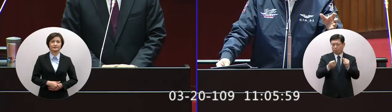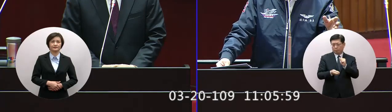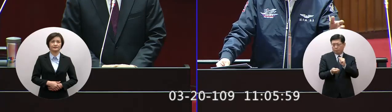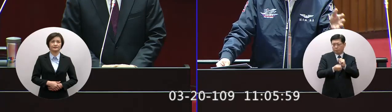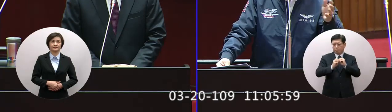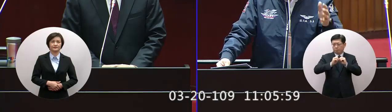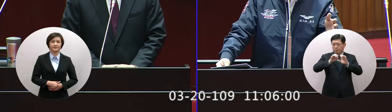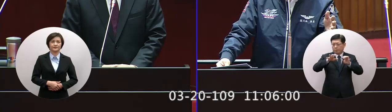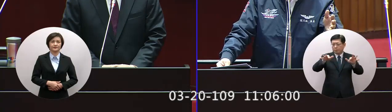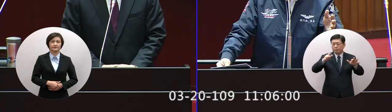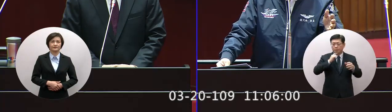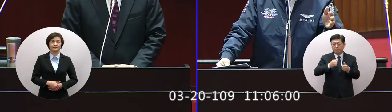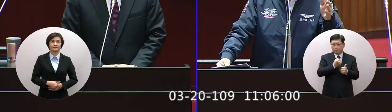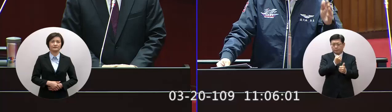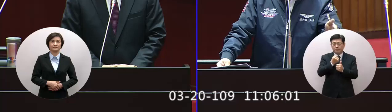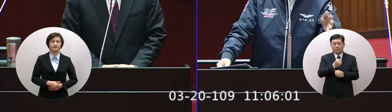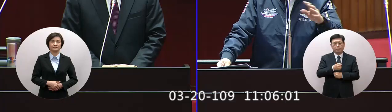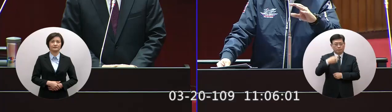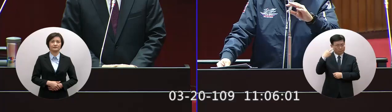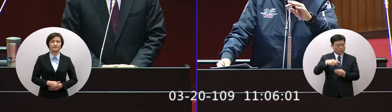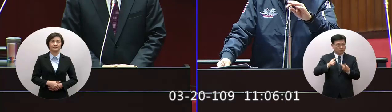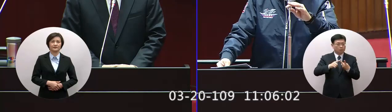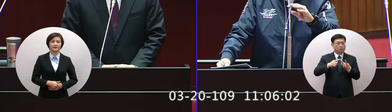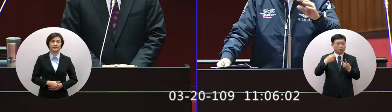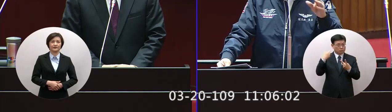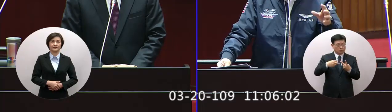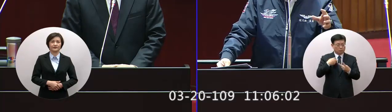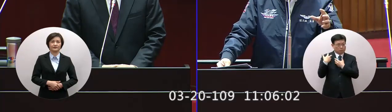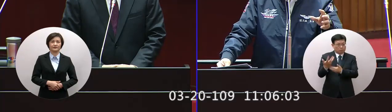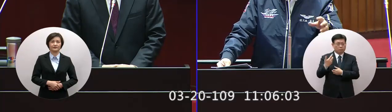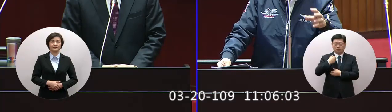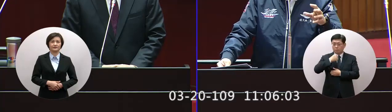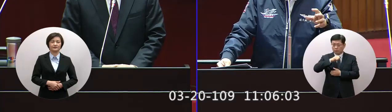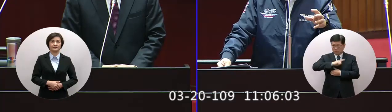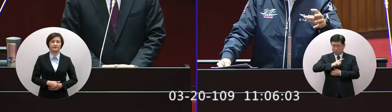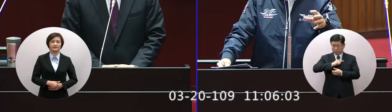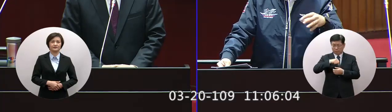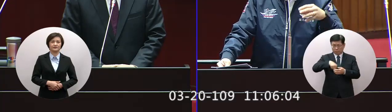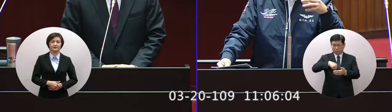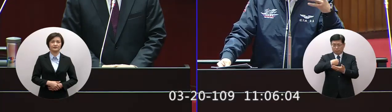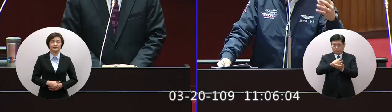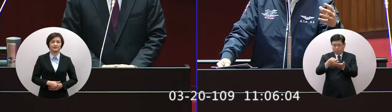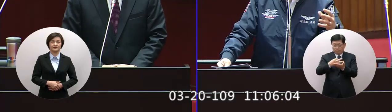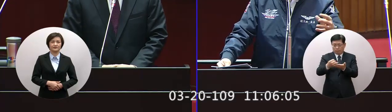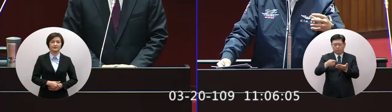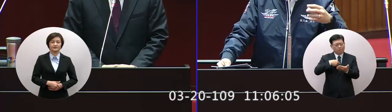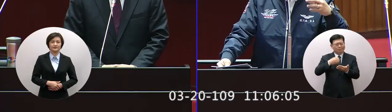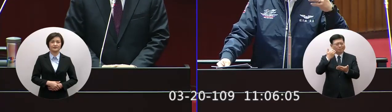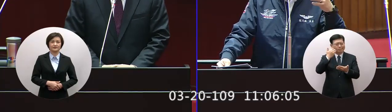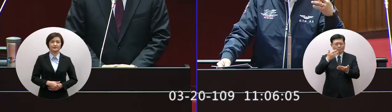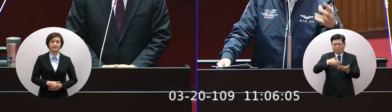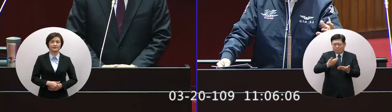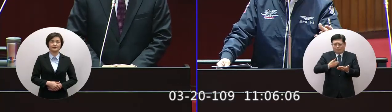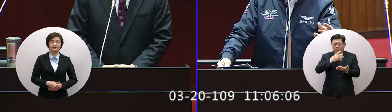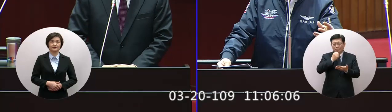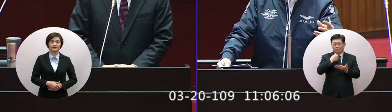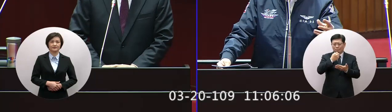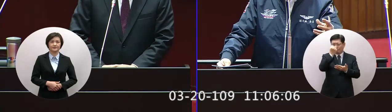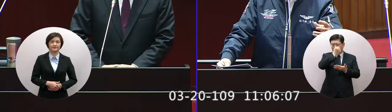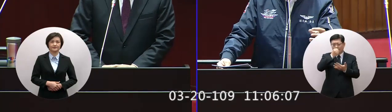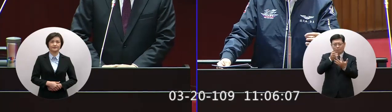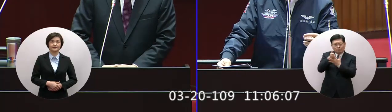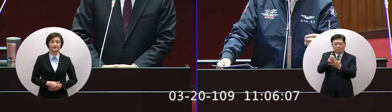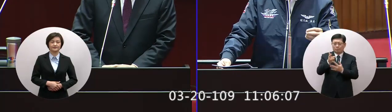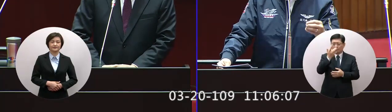军，然后呢在操作，那也有透过我们在台湾的账号，而这账号呢也有可能不明是不是被骇客所侵